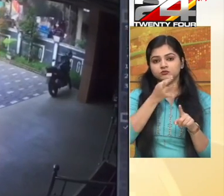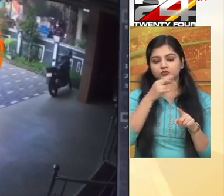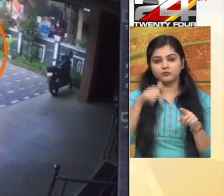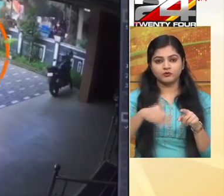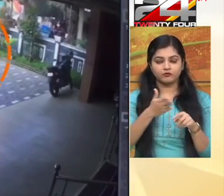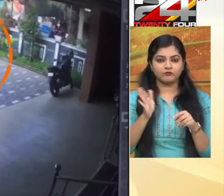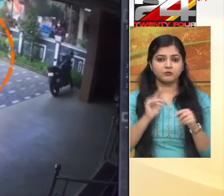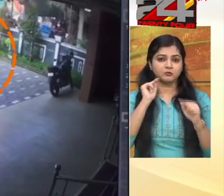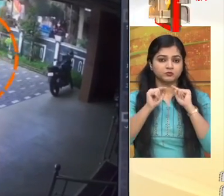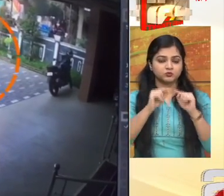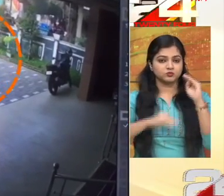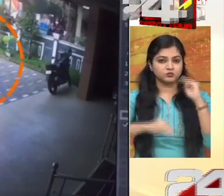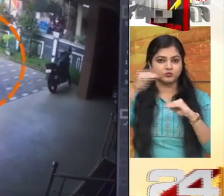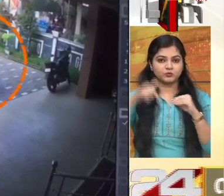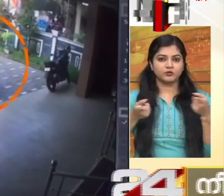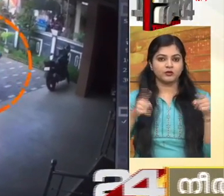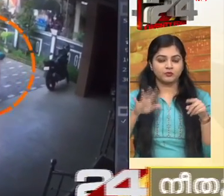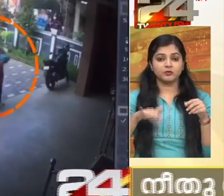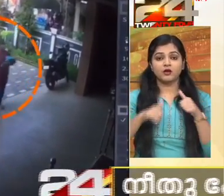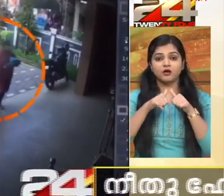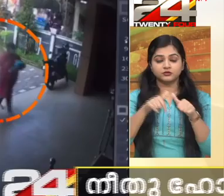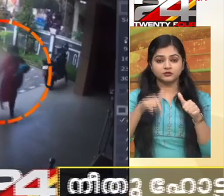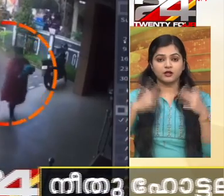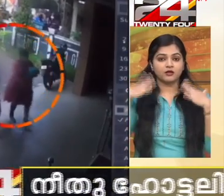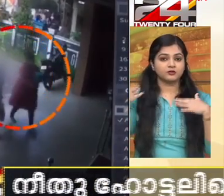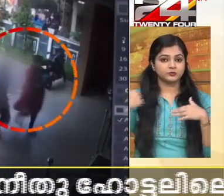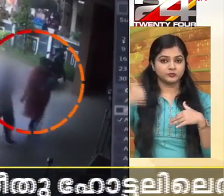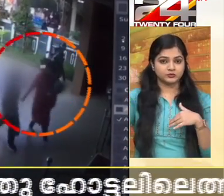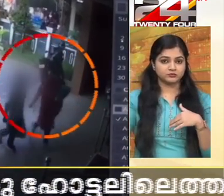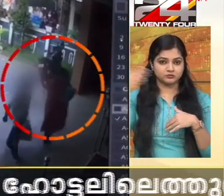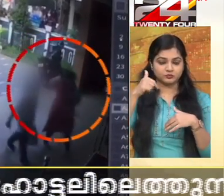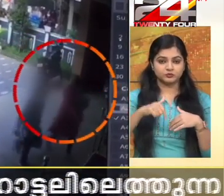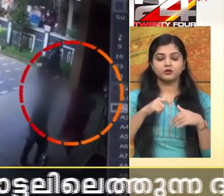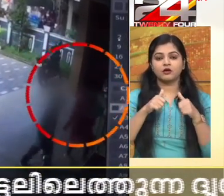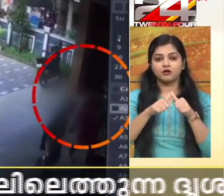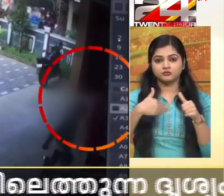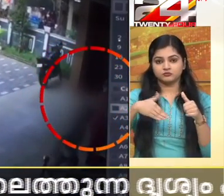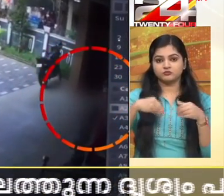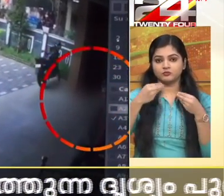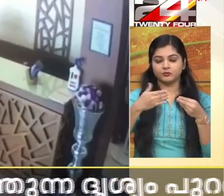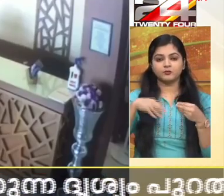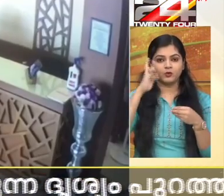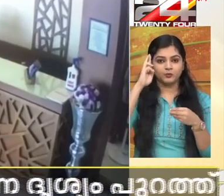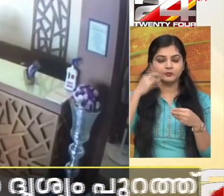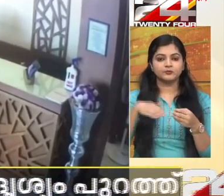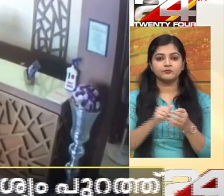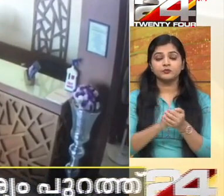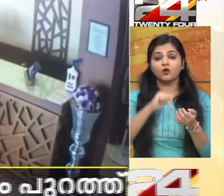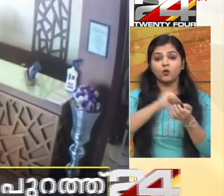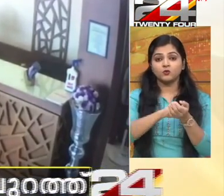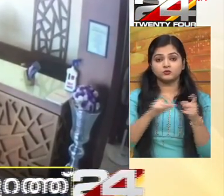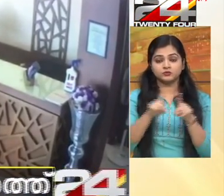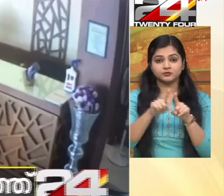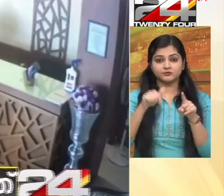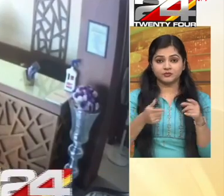ബന്ധപ്പെട്ട വലിയ വിമർശനങ്ങളും ഇന്നലെ ഉയർന്നിരുന്നു. അതിനെല്ലാം മറുപടി അല്പസമയത്തിനകം തന്നെ വീണ ജോർജിന്റെ ഭാഗത്ത് നിന്ന് ഉണ്ടാകുമെന്നാണ് കരുതുന്നത്. എന്തായാലും ആശുപത്രിയും ഇതിനോടകം തന്നെ ഈ